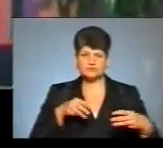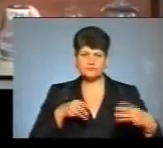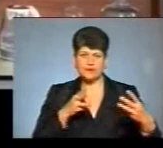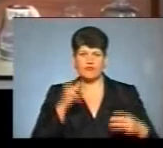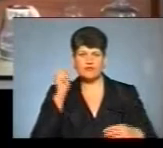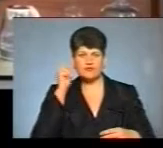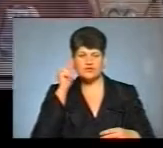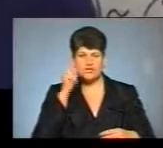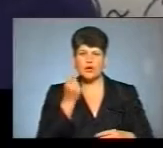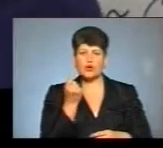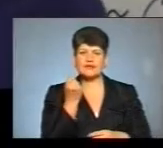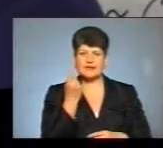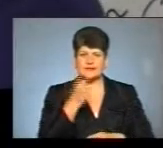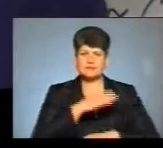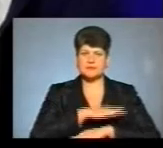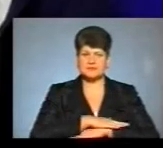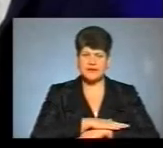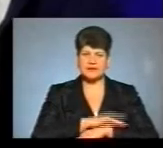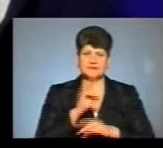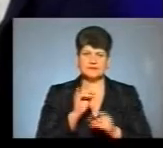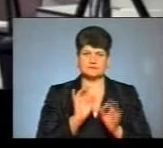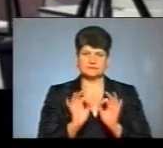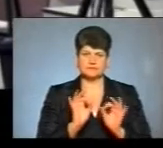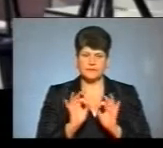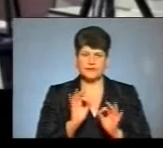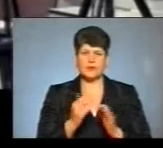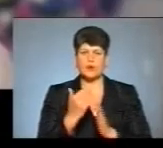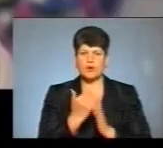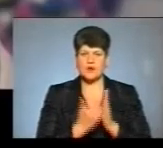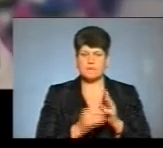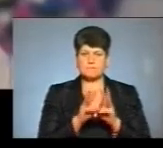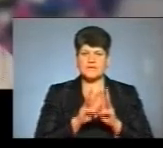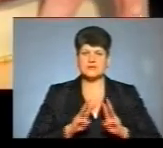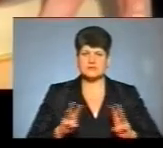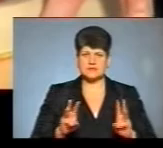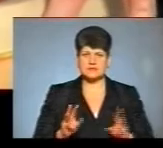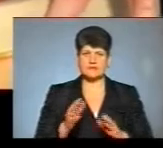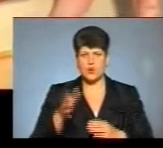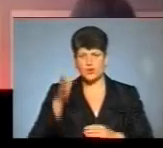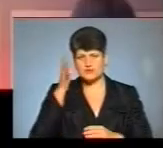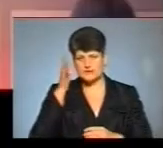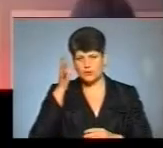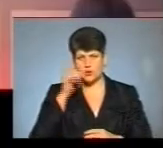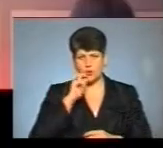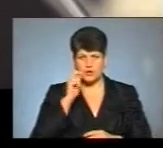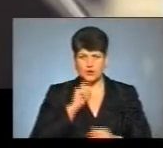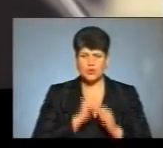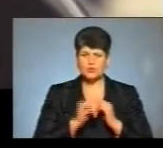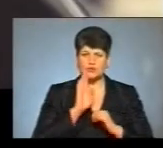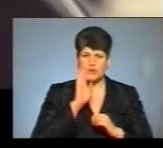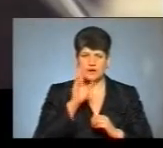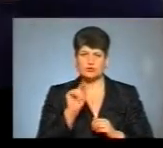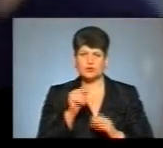вивчати 11 предметів за збалансованою програмою Міністерства освіти та науки України. Щоранку з понеділка